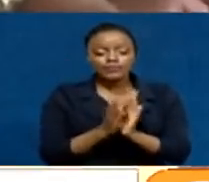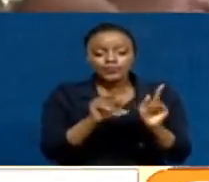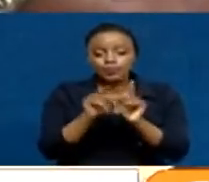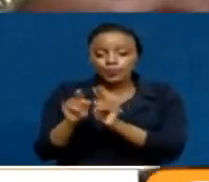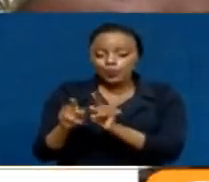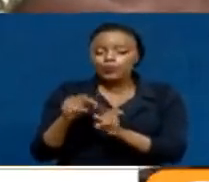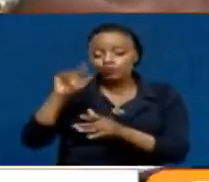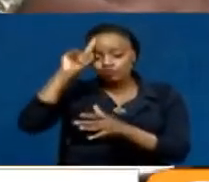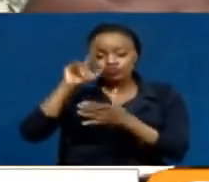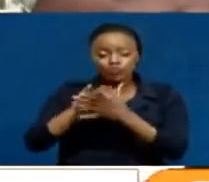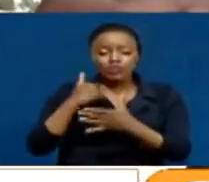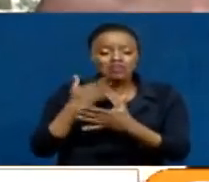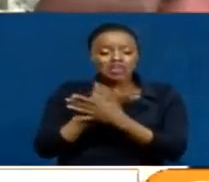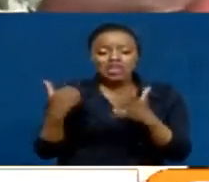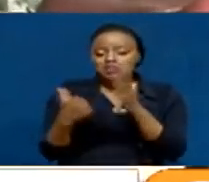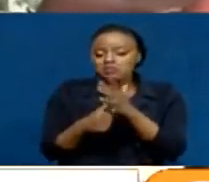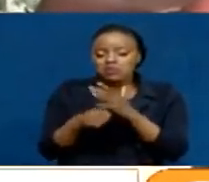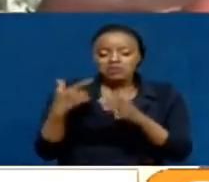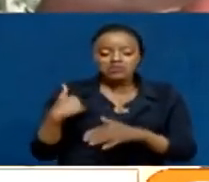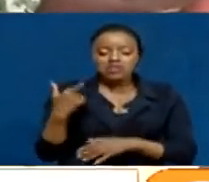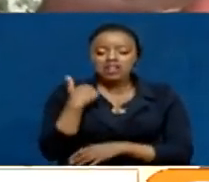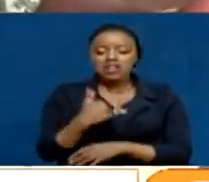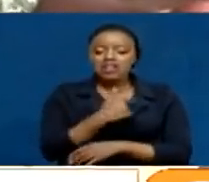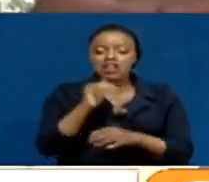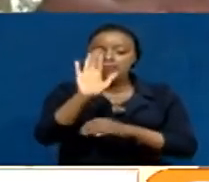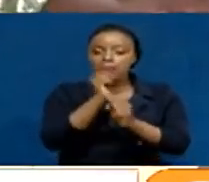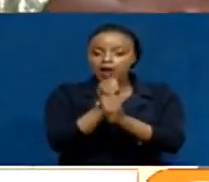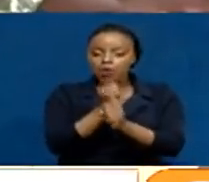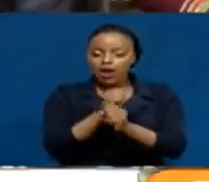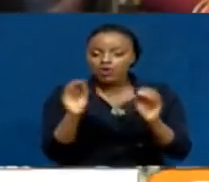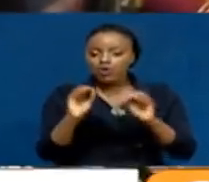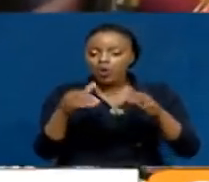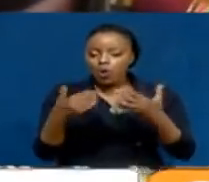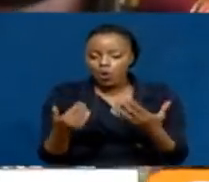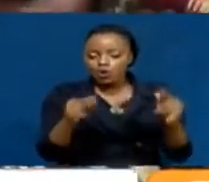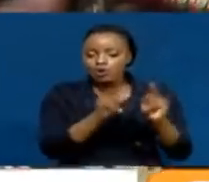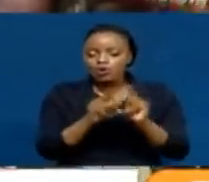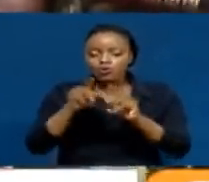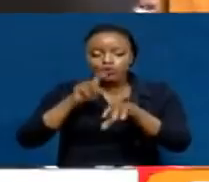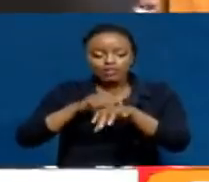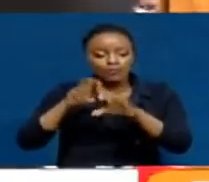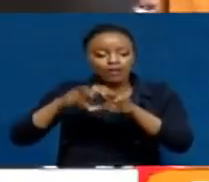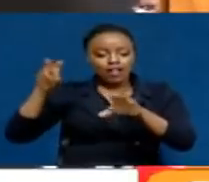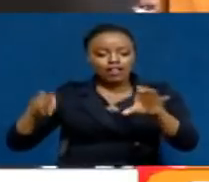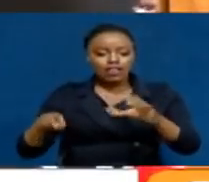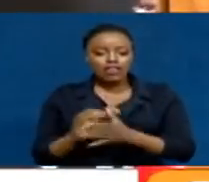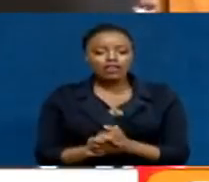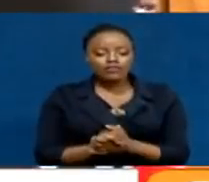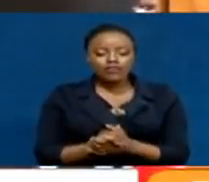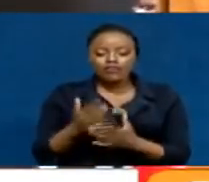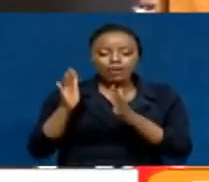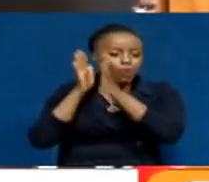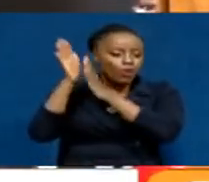Natembeya ana imani kuwa hana lolote la kujuta katika kazi yake wala katika kujiuzulu. Murangi alikuwa ni himaya ya